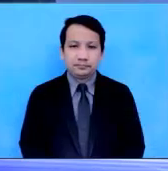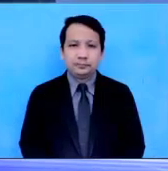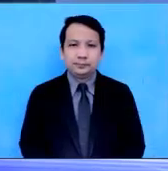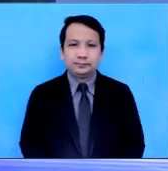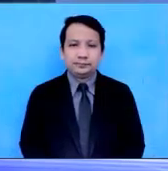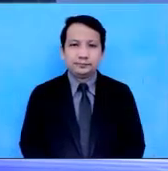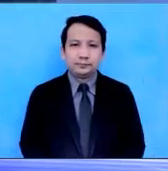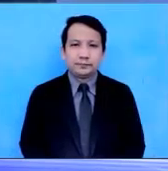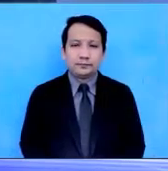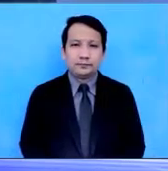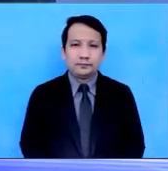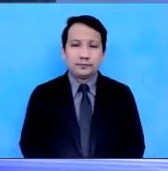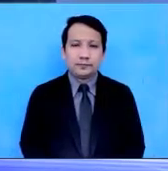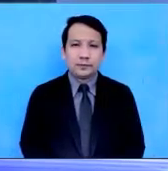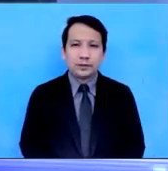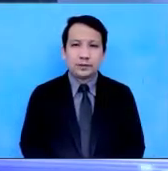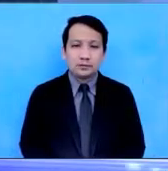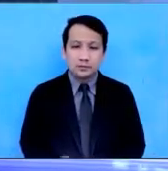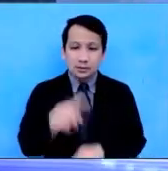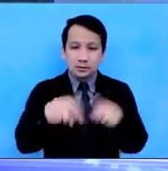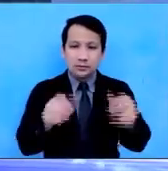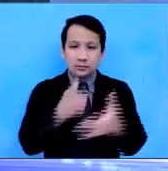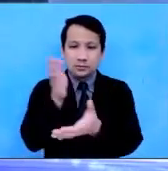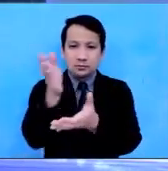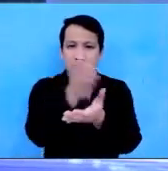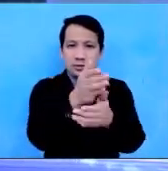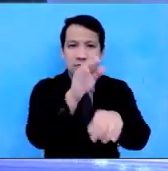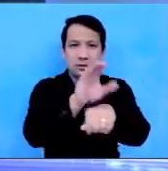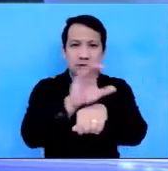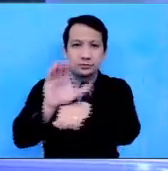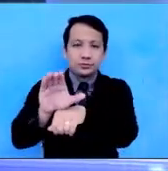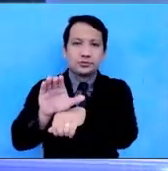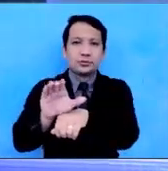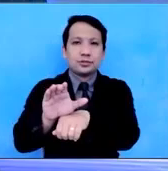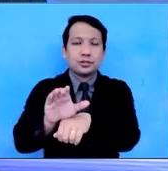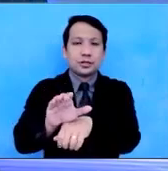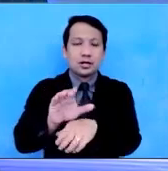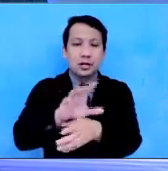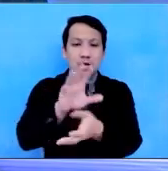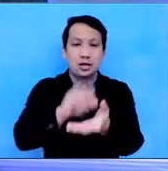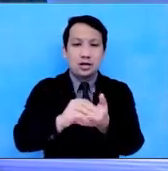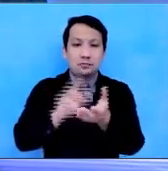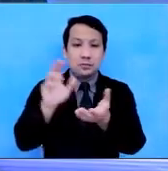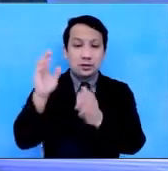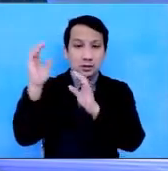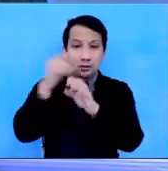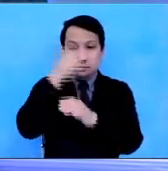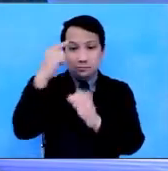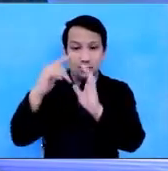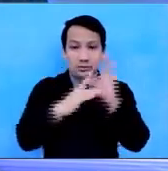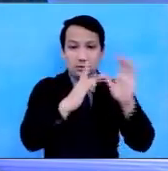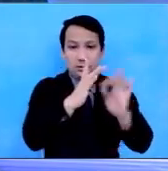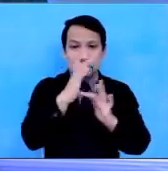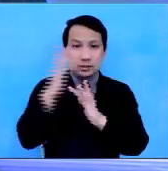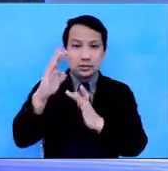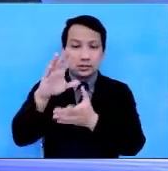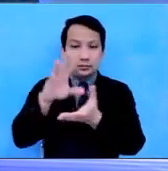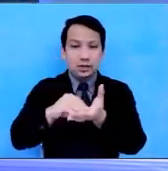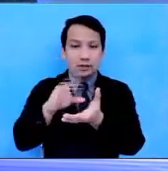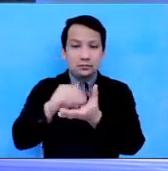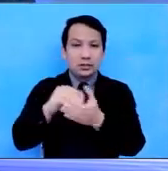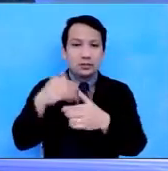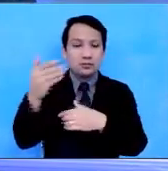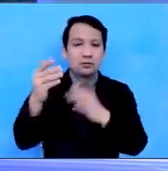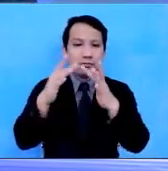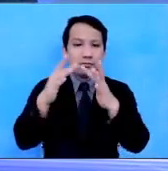Dinadala na sa iba't ibang simbahan at ahensya ang replika ng Poong Nazareno bago pa man ang pista nito sa Lunes. Yan ay